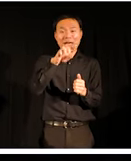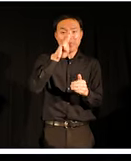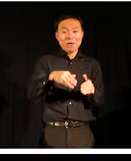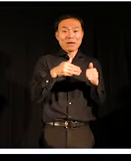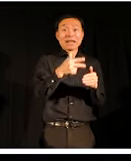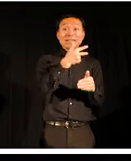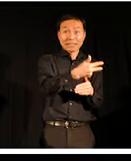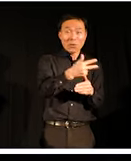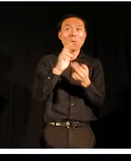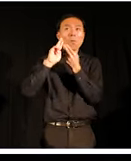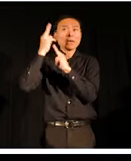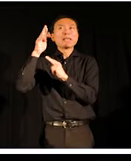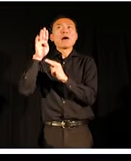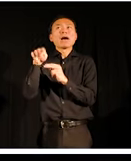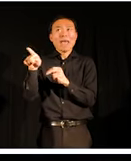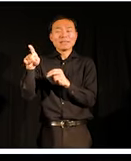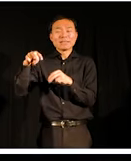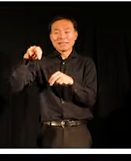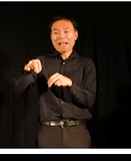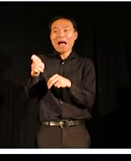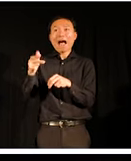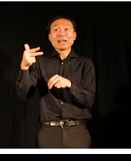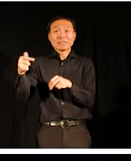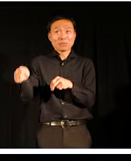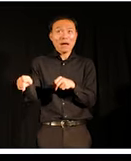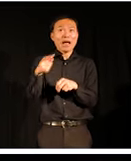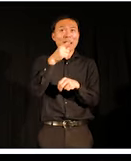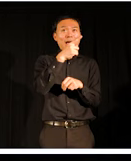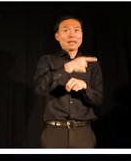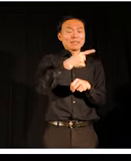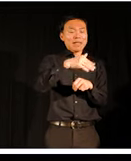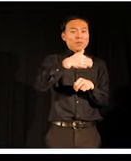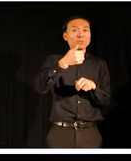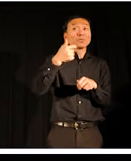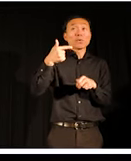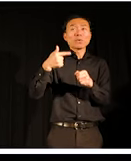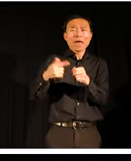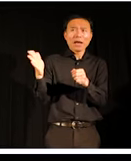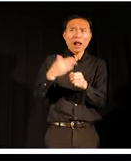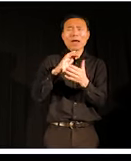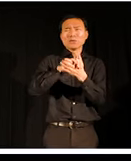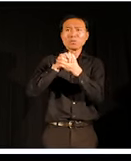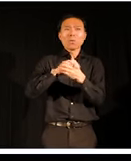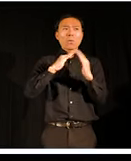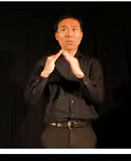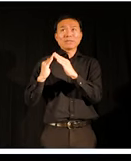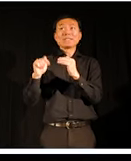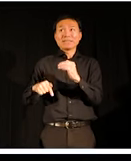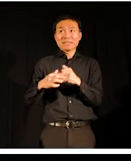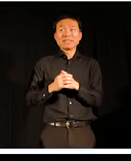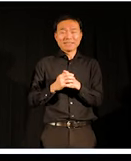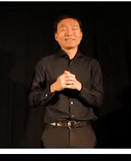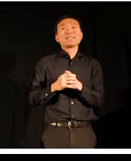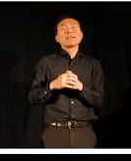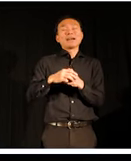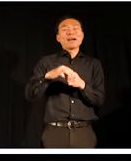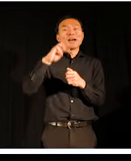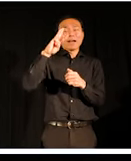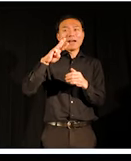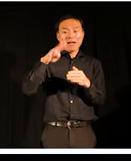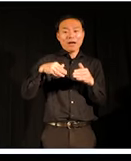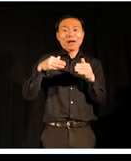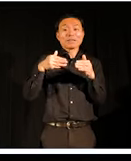県那覇市は1996年より有効年となっており一般財団法人川崎沖縄健人会は今年で